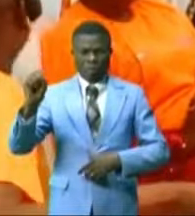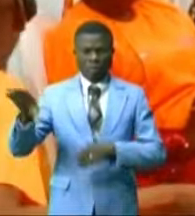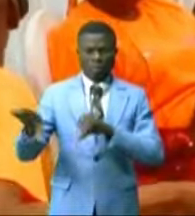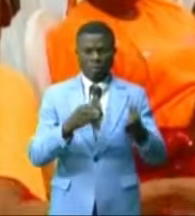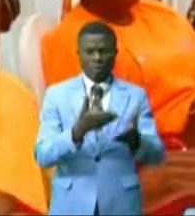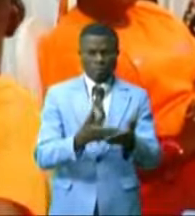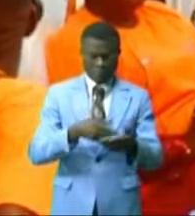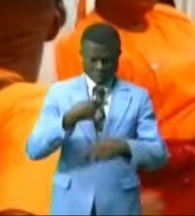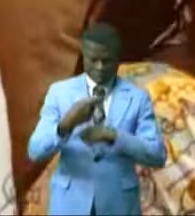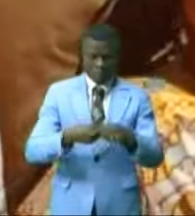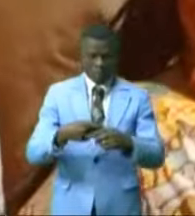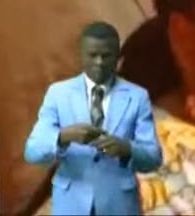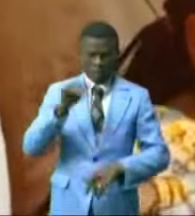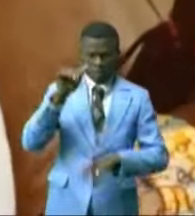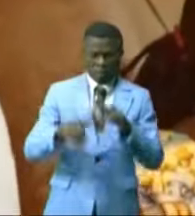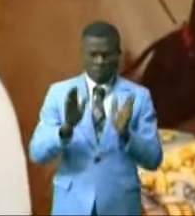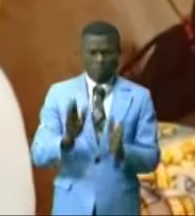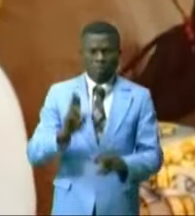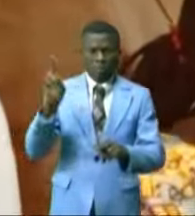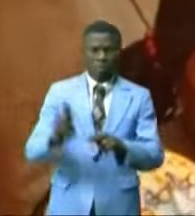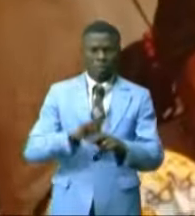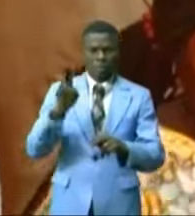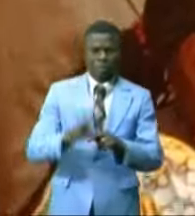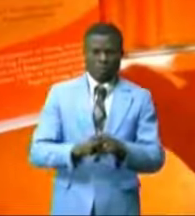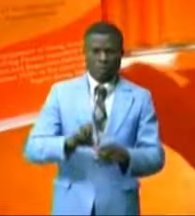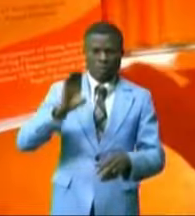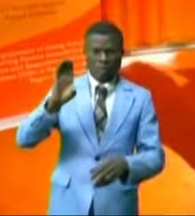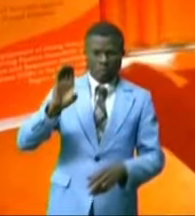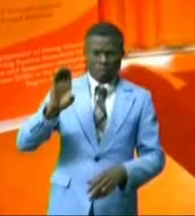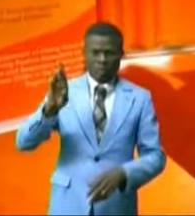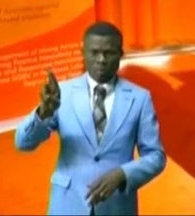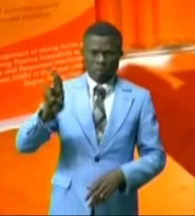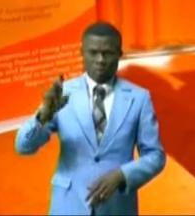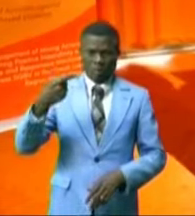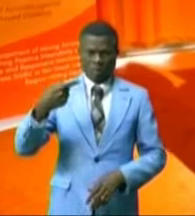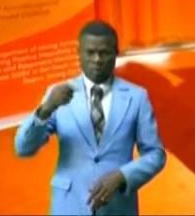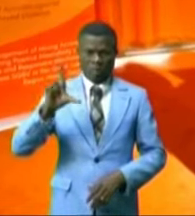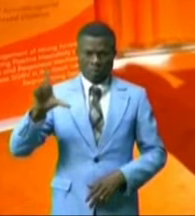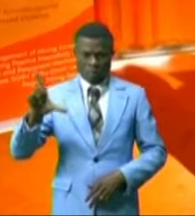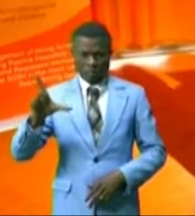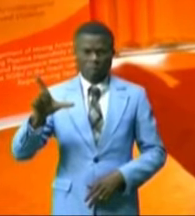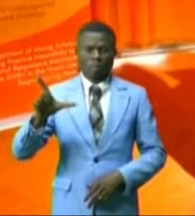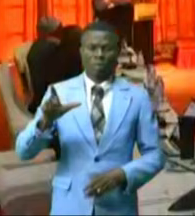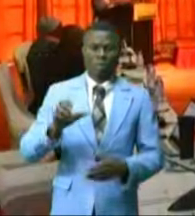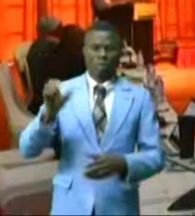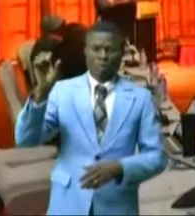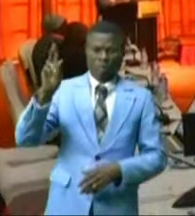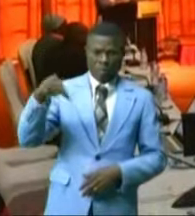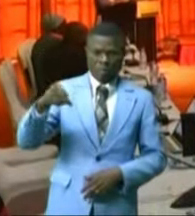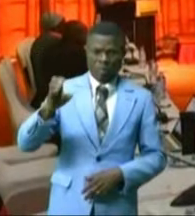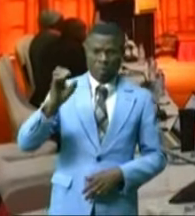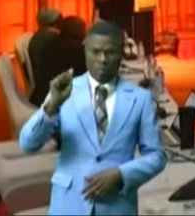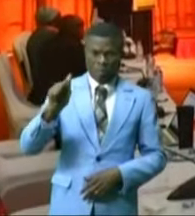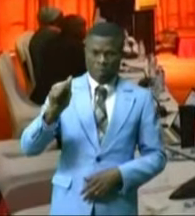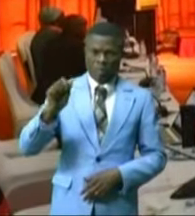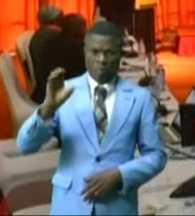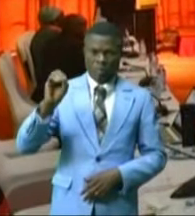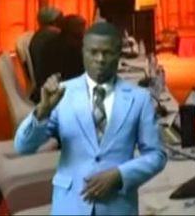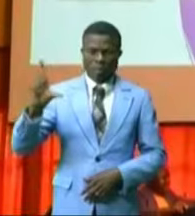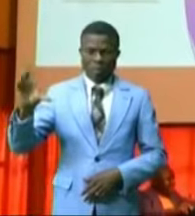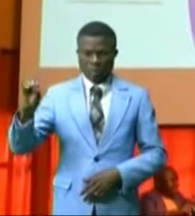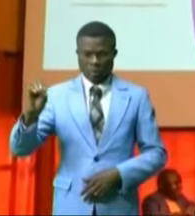activité, ouverte par le secrétaire exécutif de la CIRGEL, Joao Samuel Kaolo, était une occasion unique pour